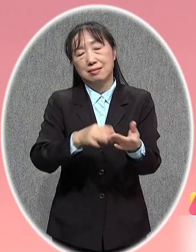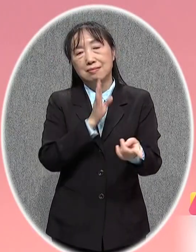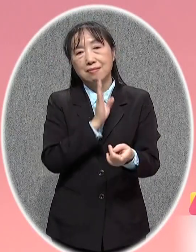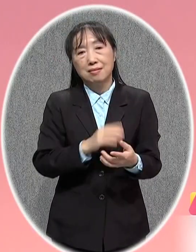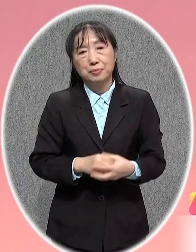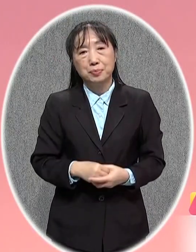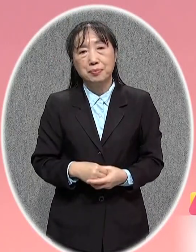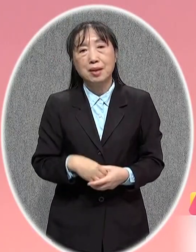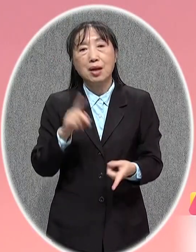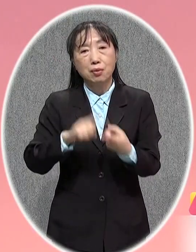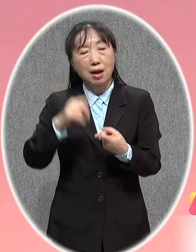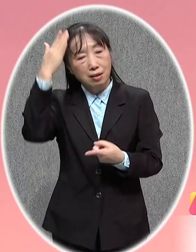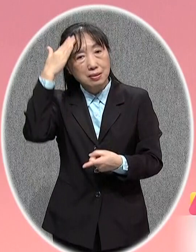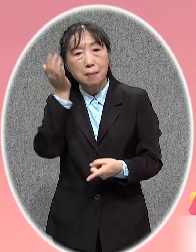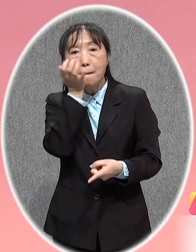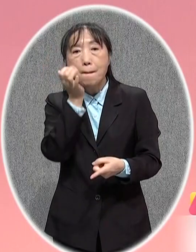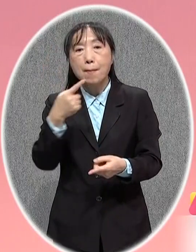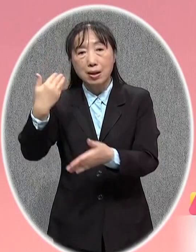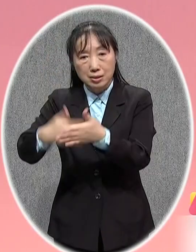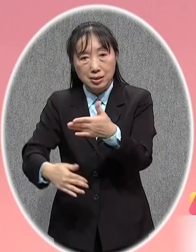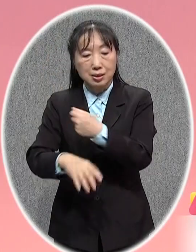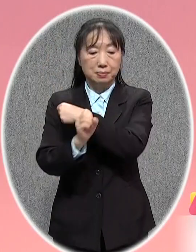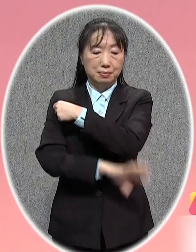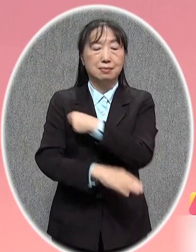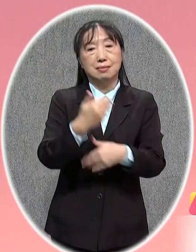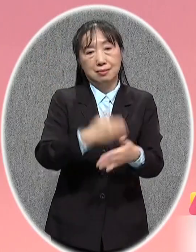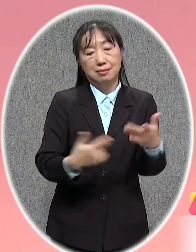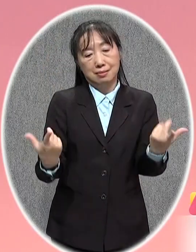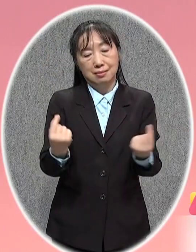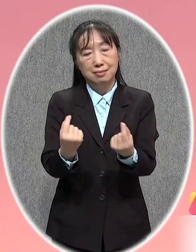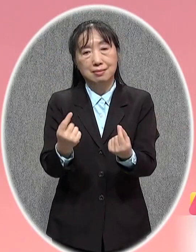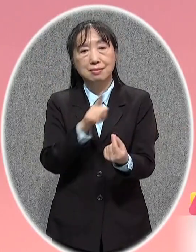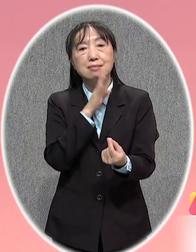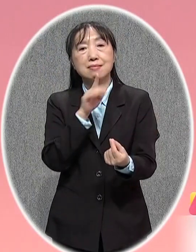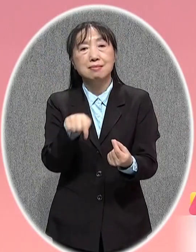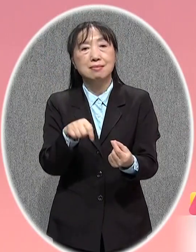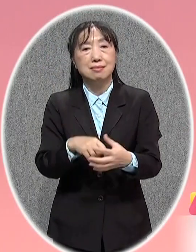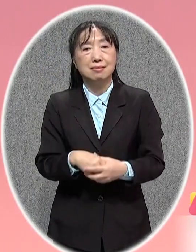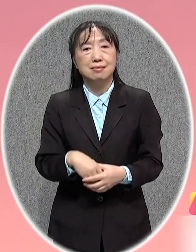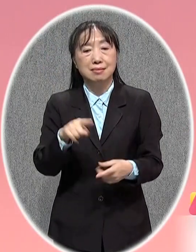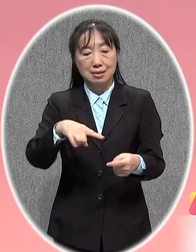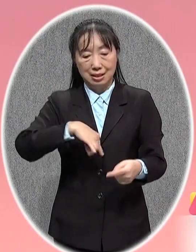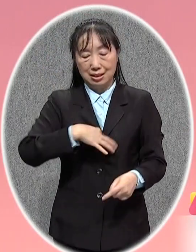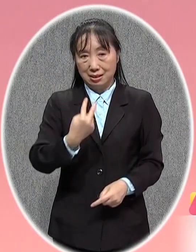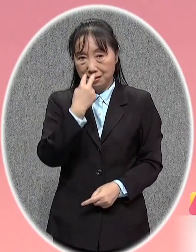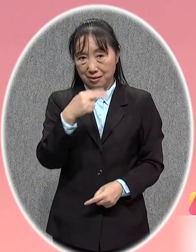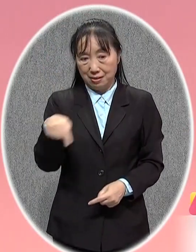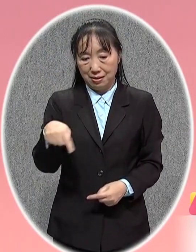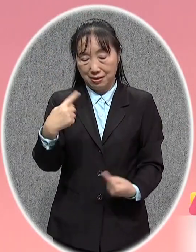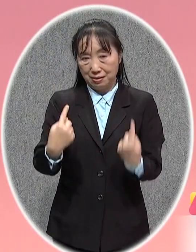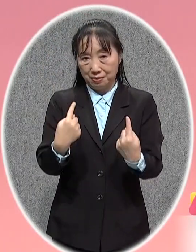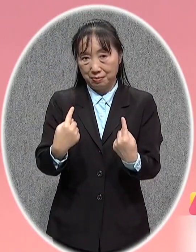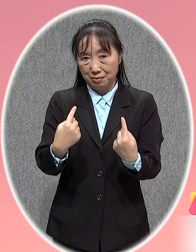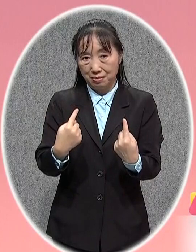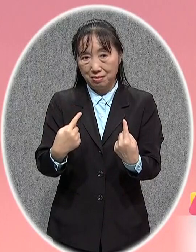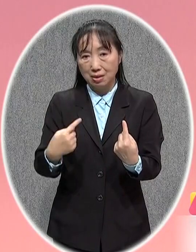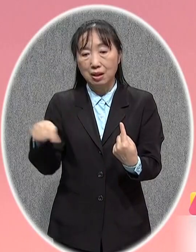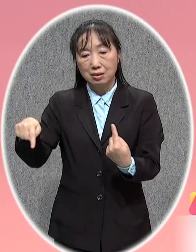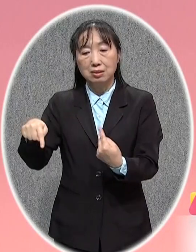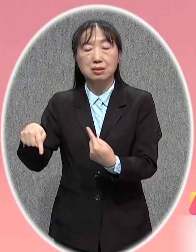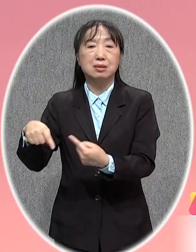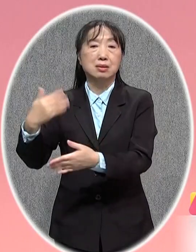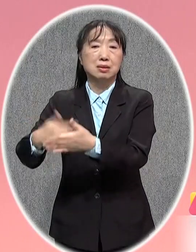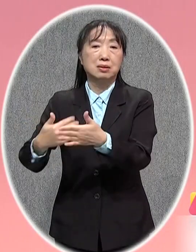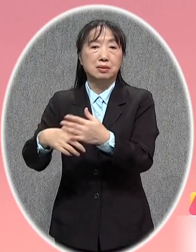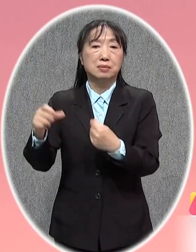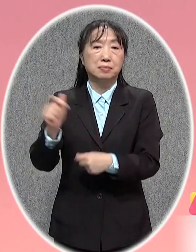减就可以达成减碳的速度远高于这个天然气 的消减，因为天然气每发